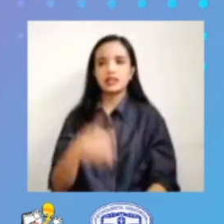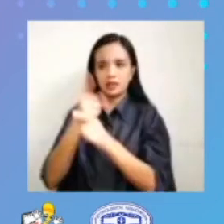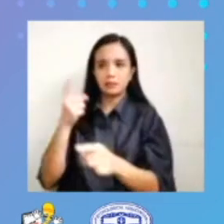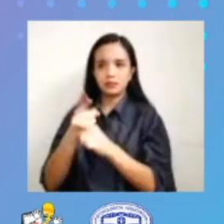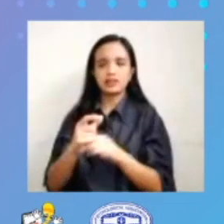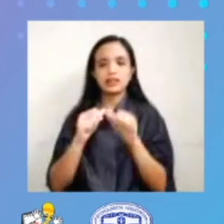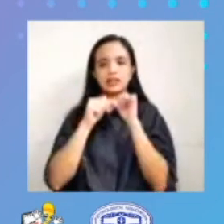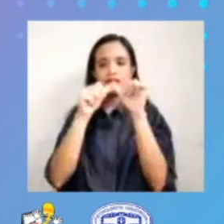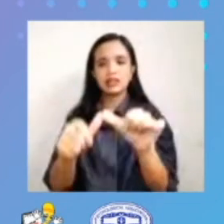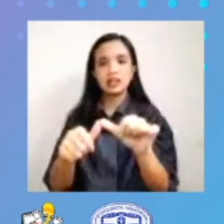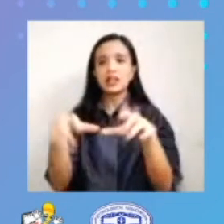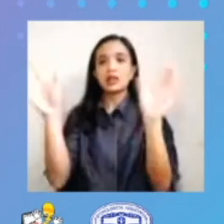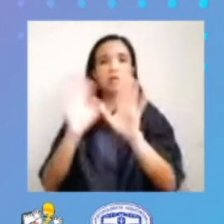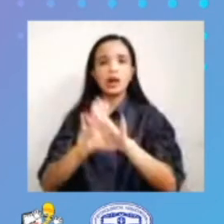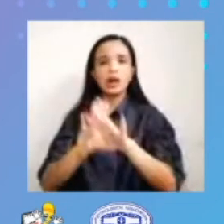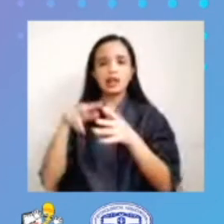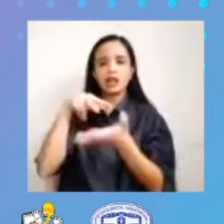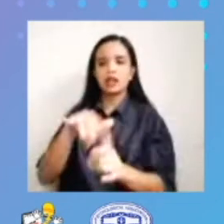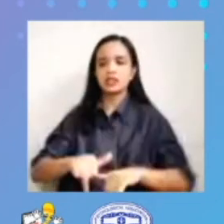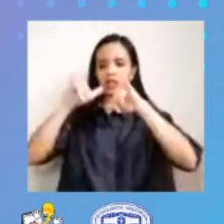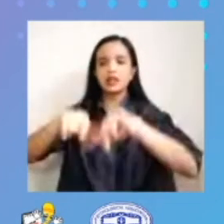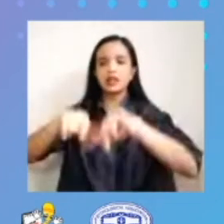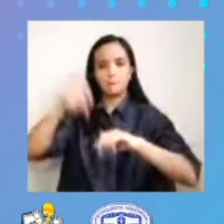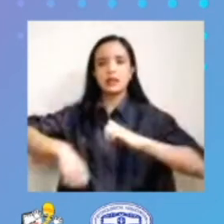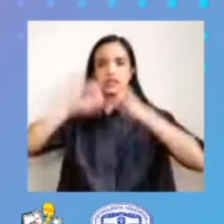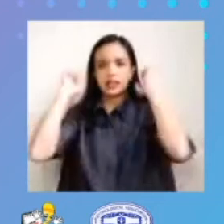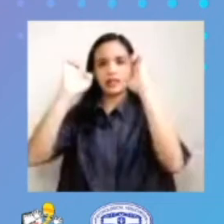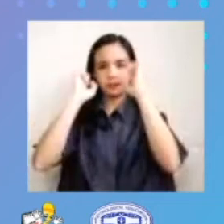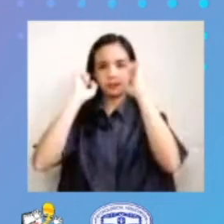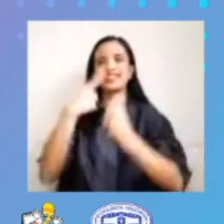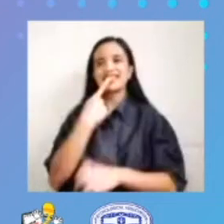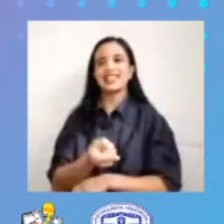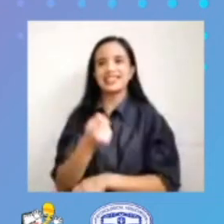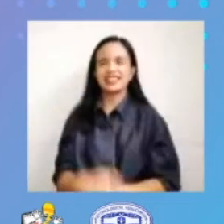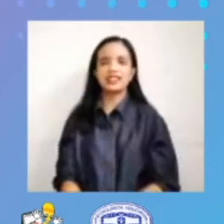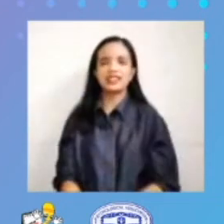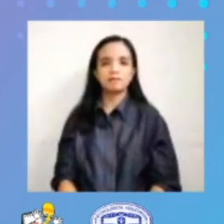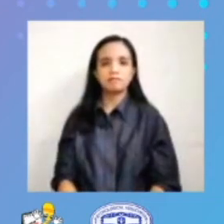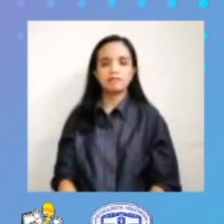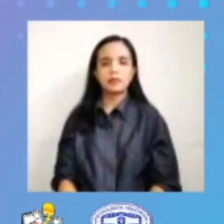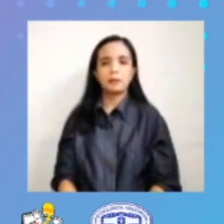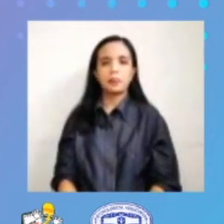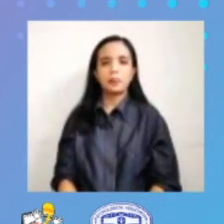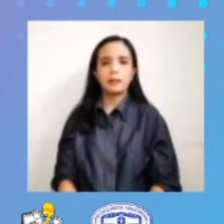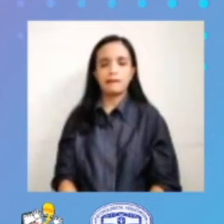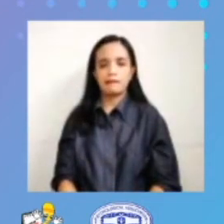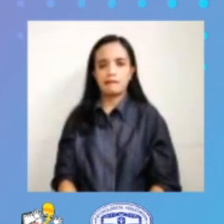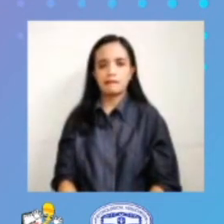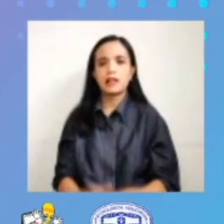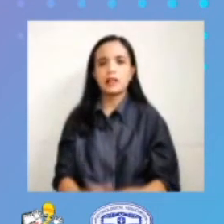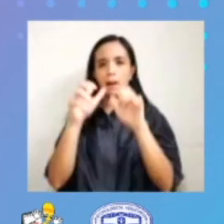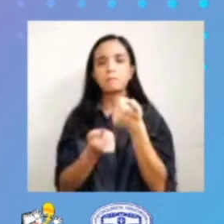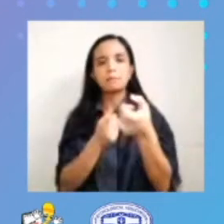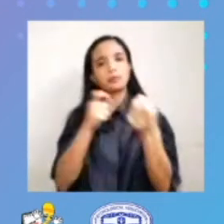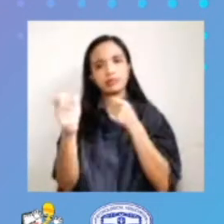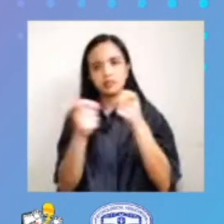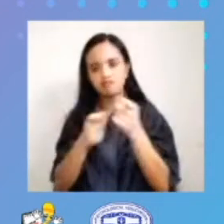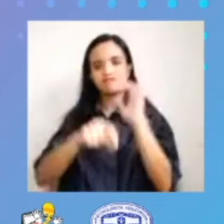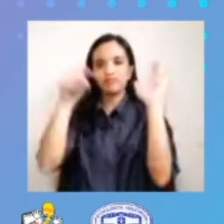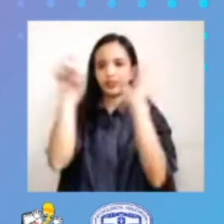already an exercise. Pagbangon mo, pagpag mo yung kumot mo, tapos tiklupin mo siya, it sends signal to your brain that,